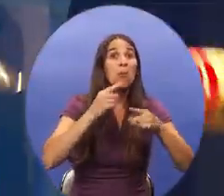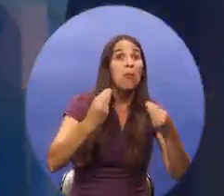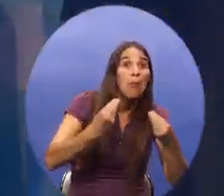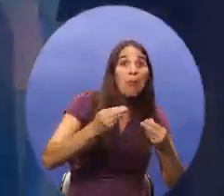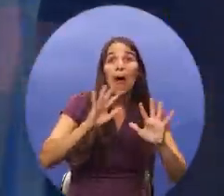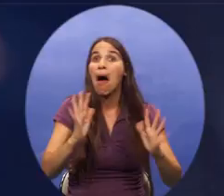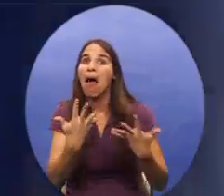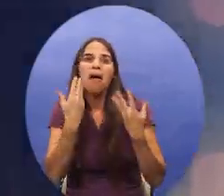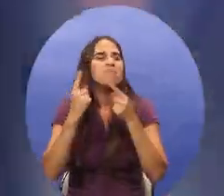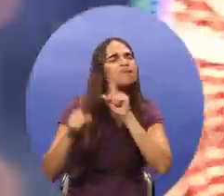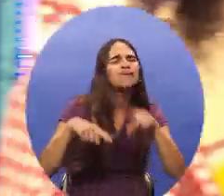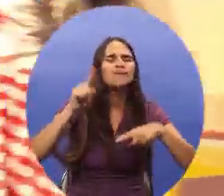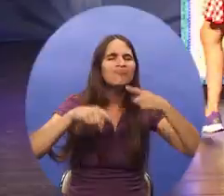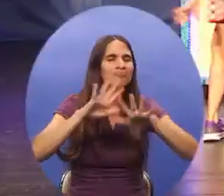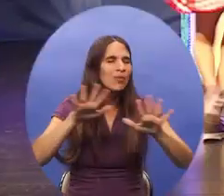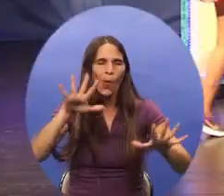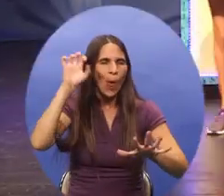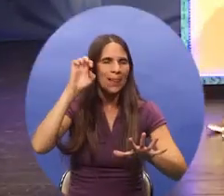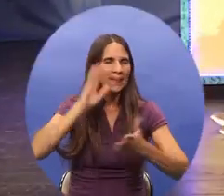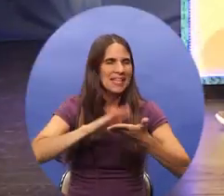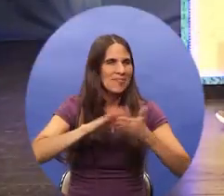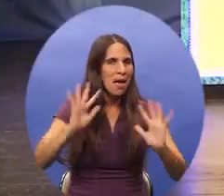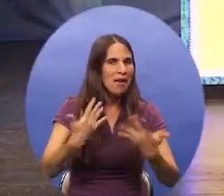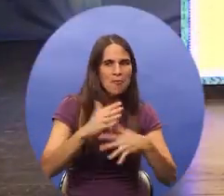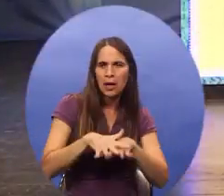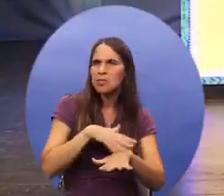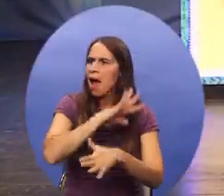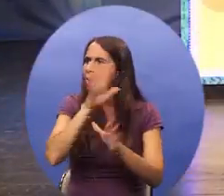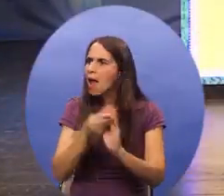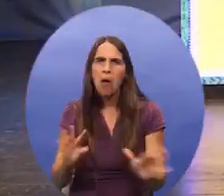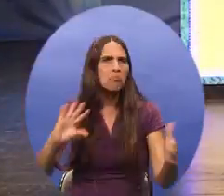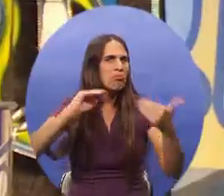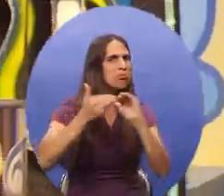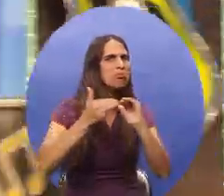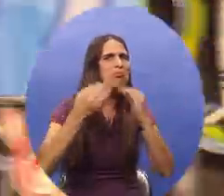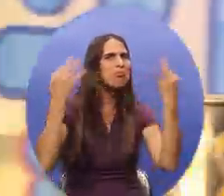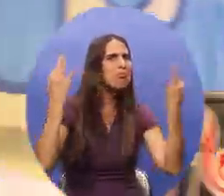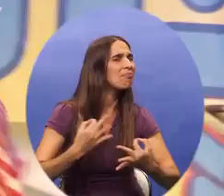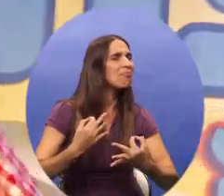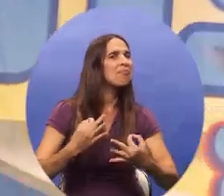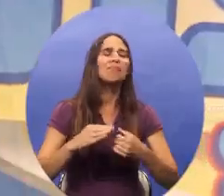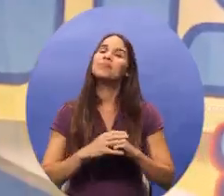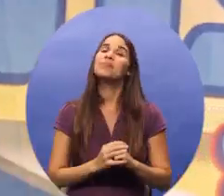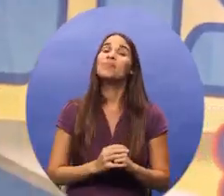מהיר, עם רוקדים מגלים את הקצב מהר, איזה כיף להרגיש שהכל מתחבר.